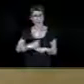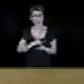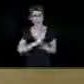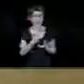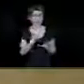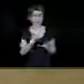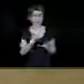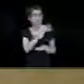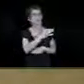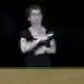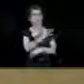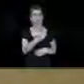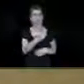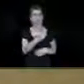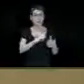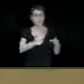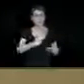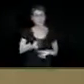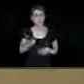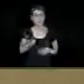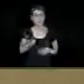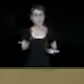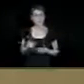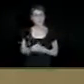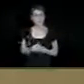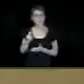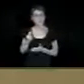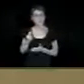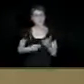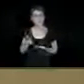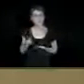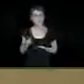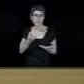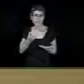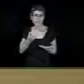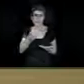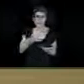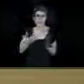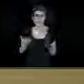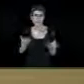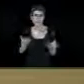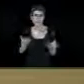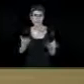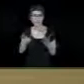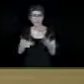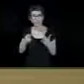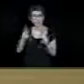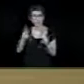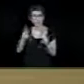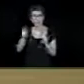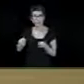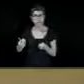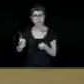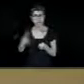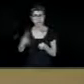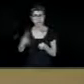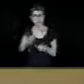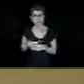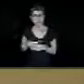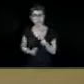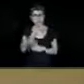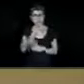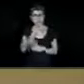qu'on a voté tout au début de ce mandat une délibération qui donne délégation au Président en 18 alinéas ou moins, ou plus,